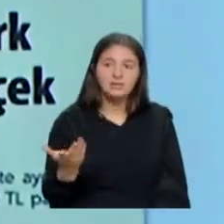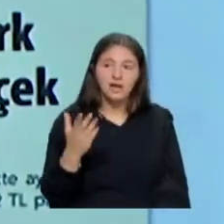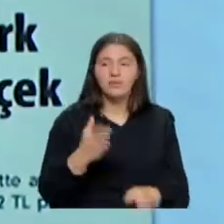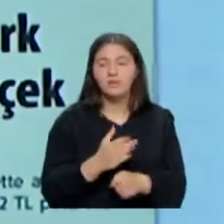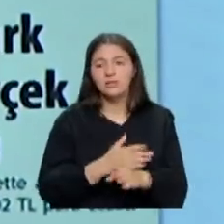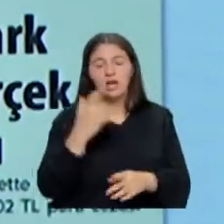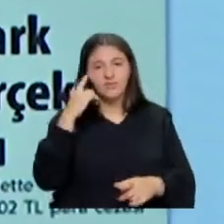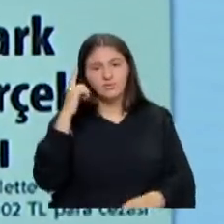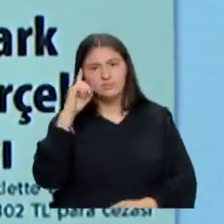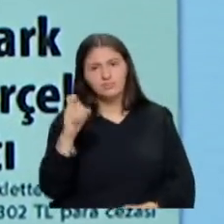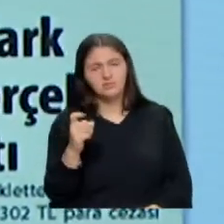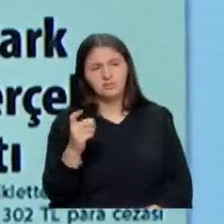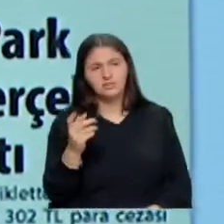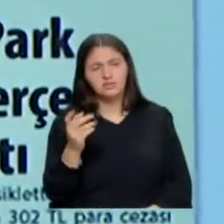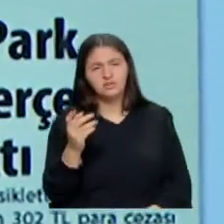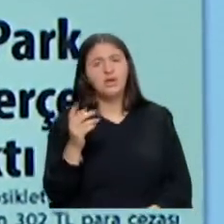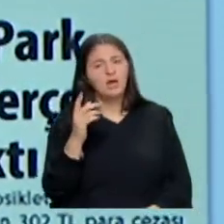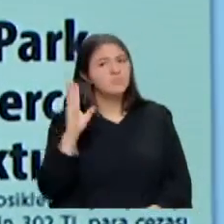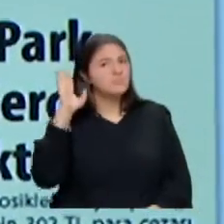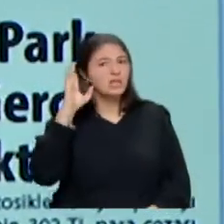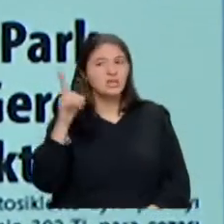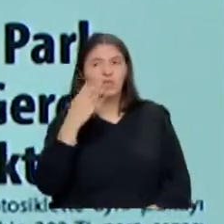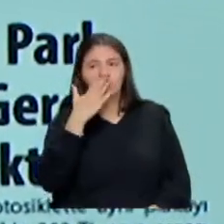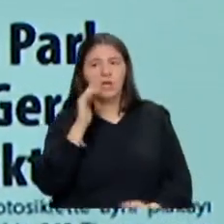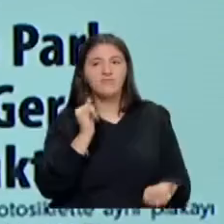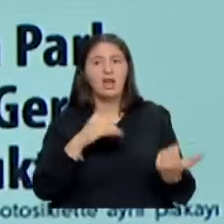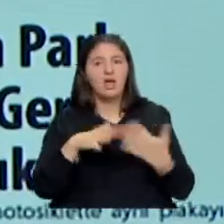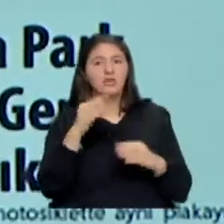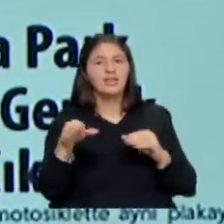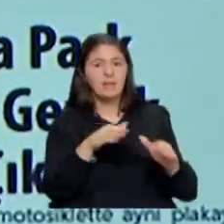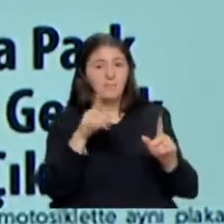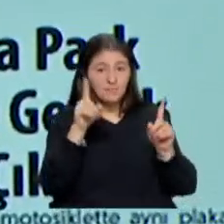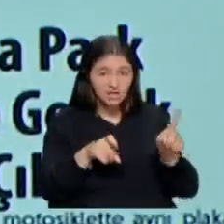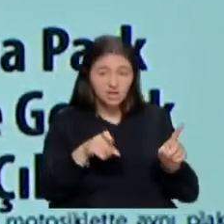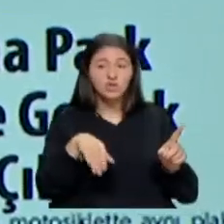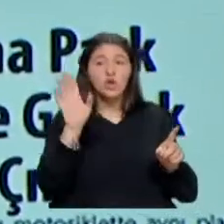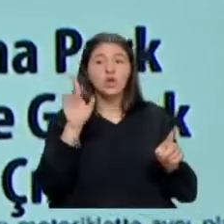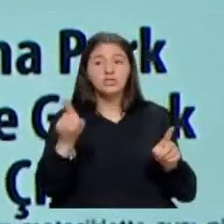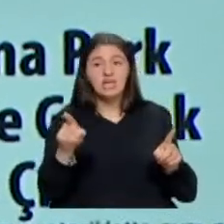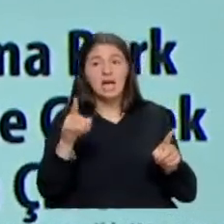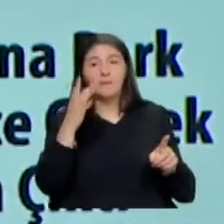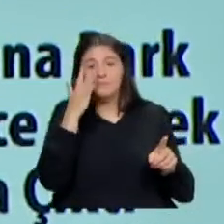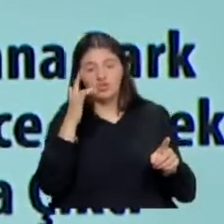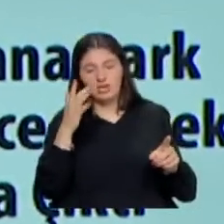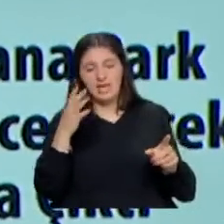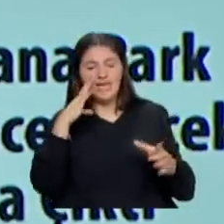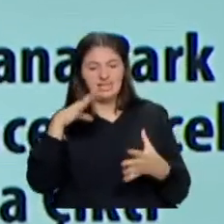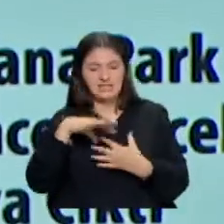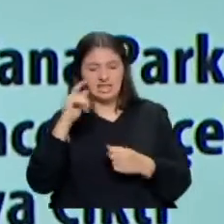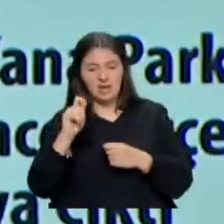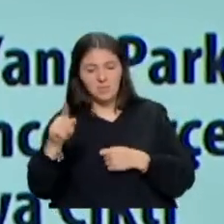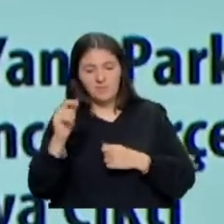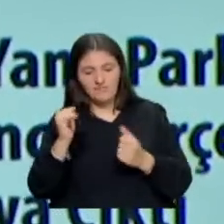vatandaşın kafasında Şu soruyu sordurttu Malatya'yı doğal felaket olan deprem mi yoksa Beşiri felaket olan